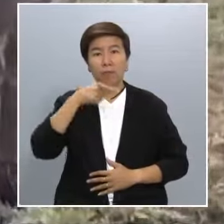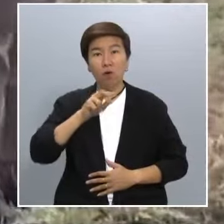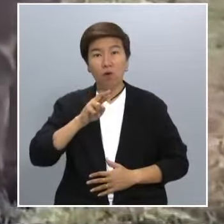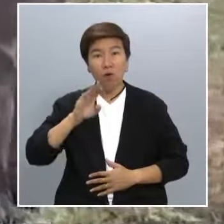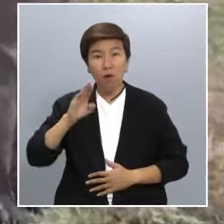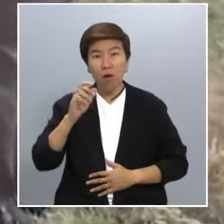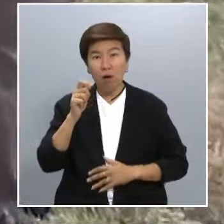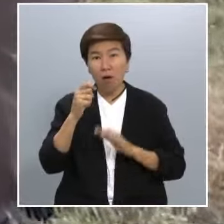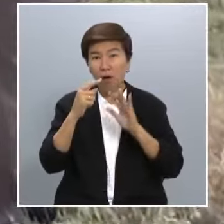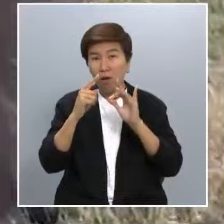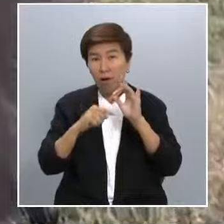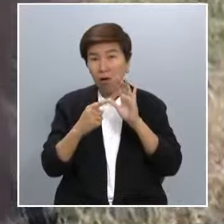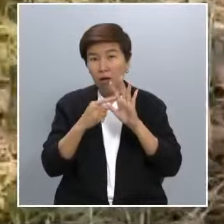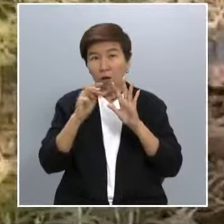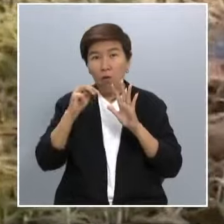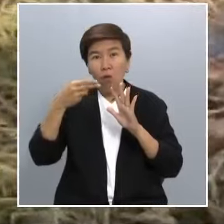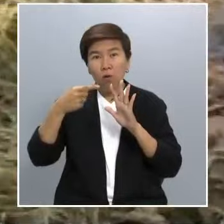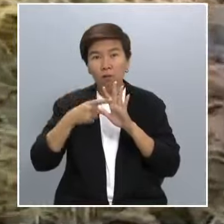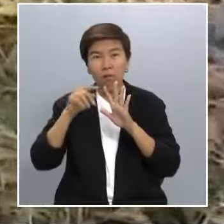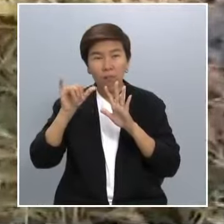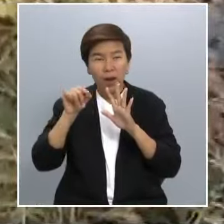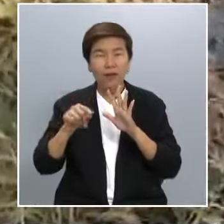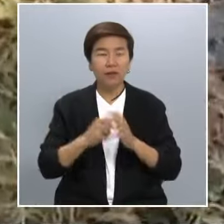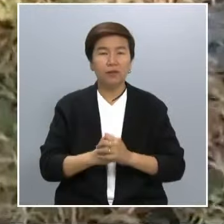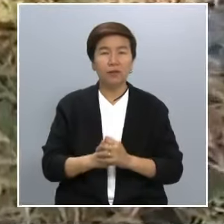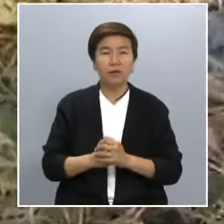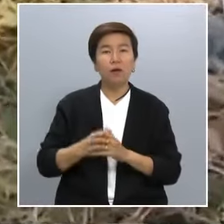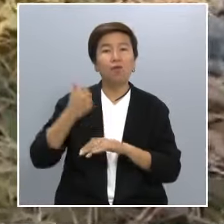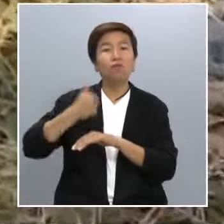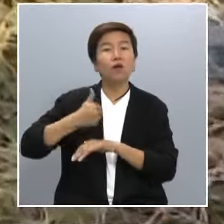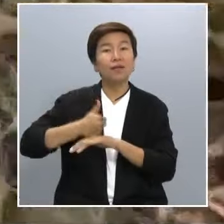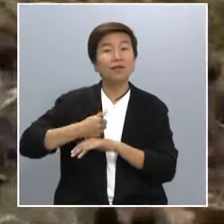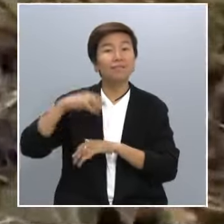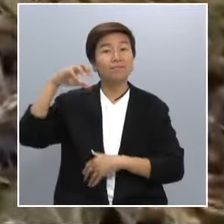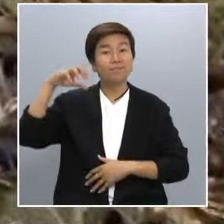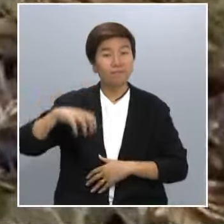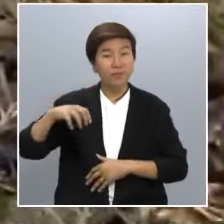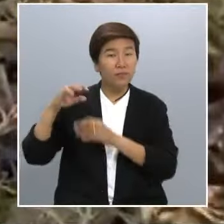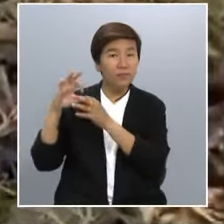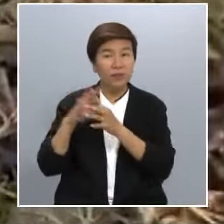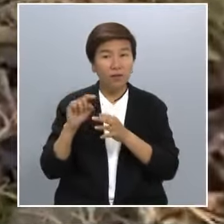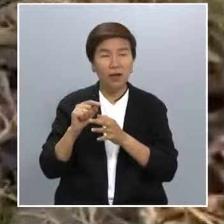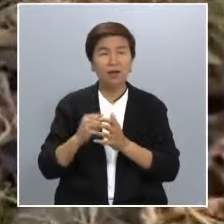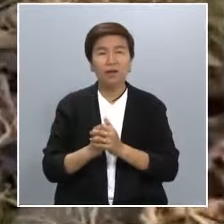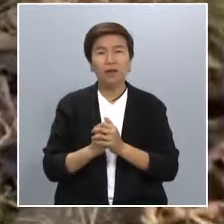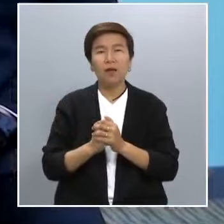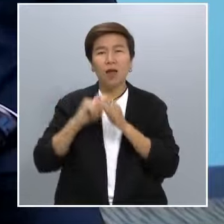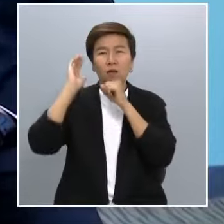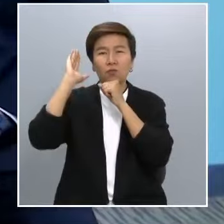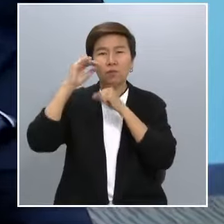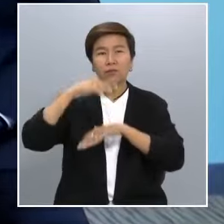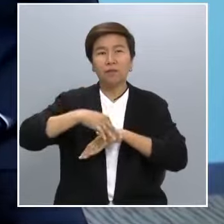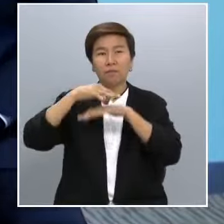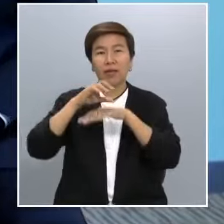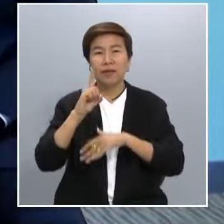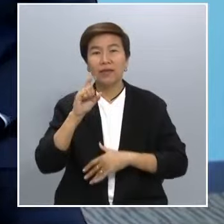ายเรื่องนี้ทางพันตำรวจตรีวรนันท์ศรีล้ำผอ.กองคดีธุรกิจการเงินนอกระบบในฐานะโฆษกของ DSI ได้ให้สัม